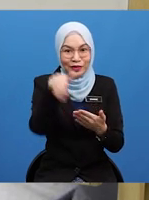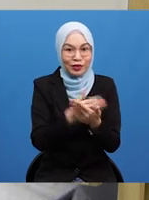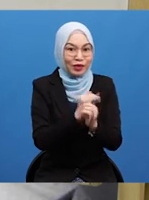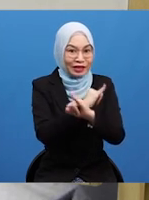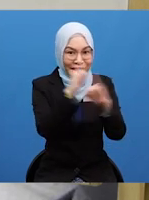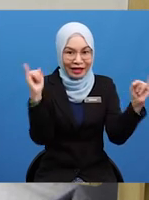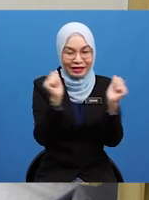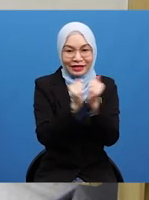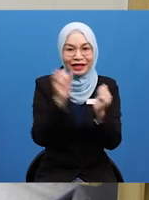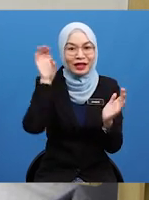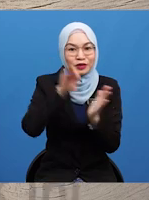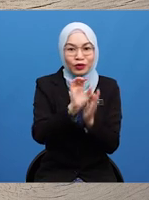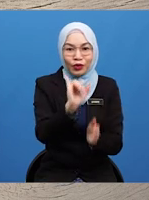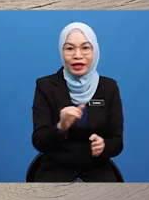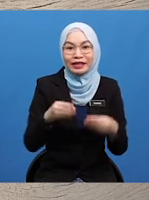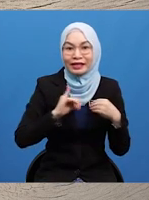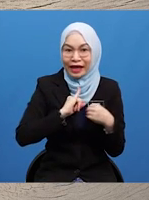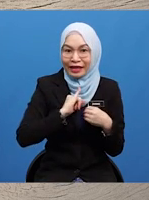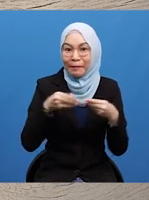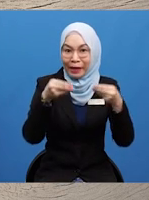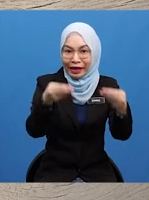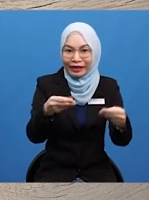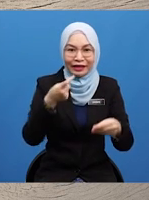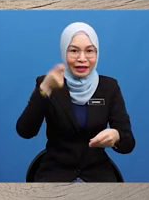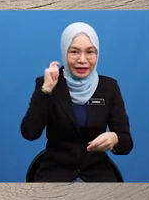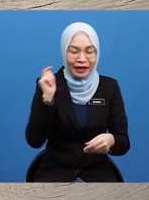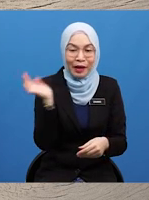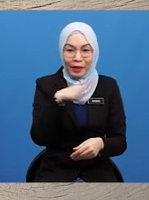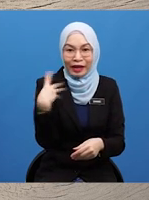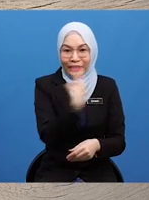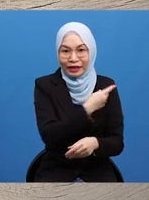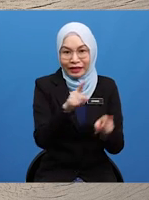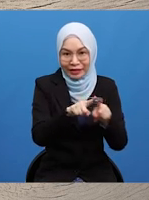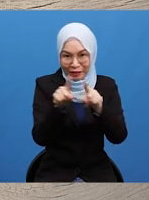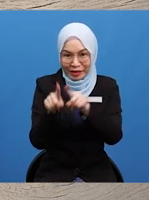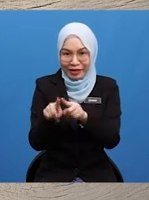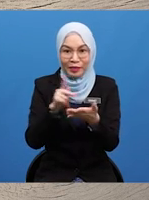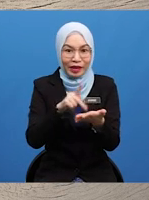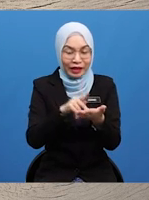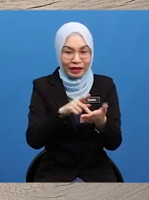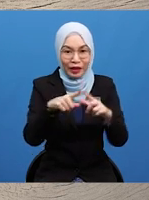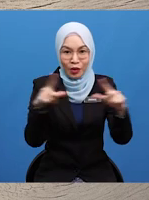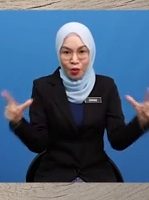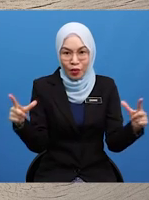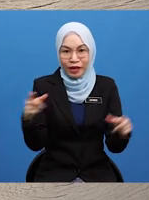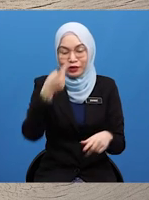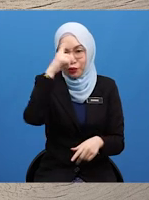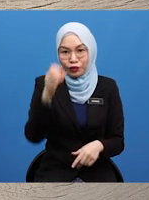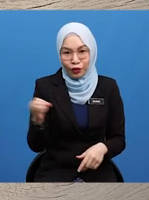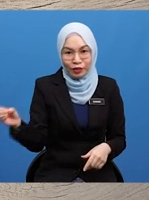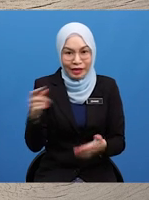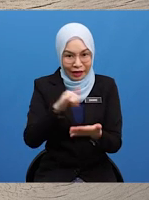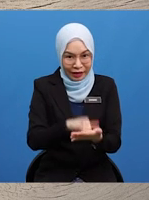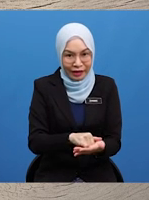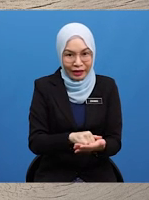contoh pengiraan tadi. Sekarang, mari sama-sama kita kira luas bagi objek ini.